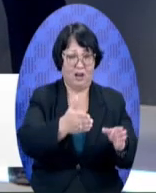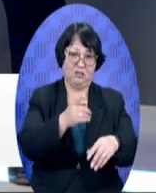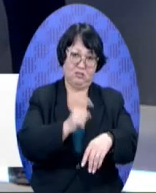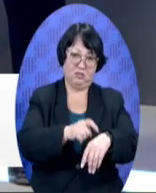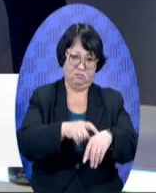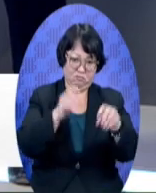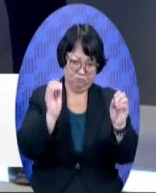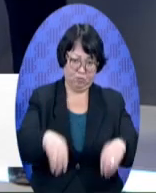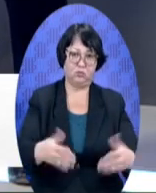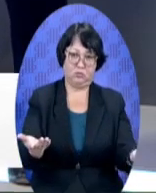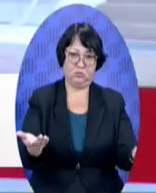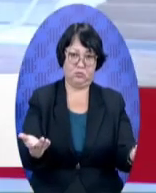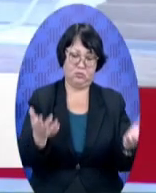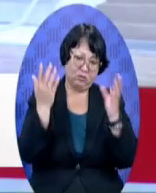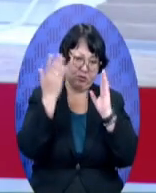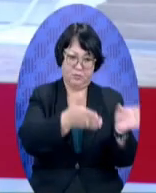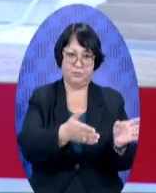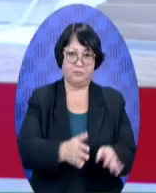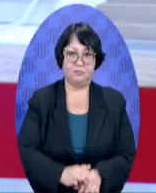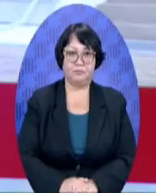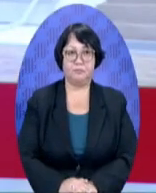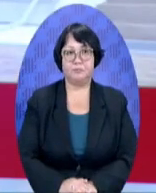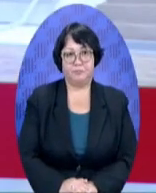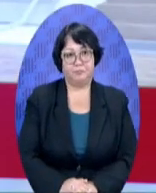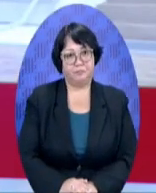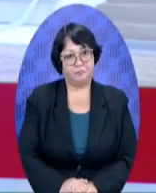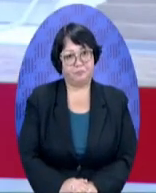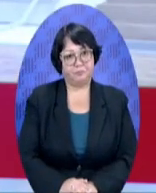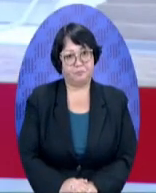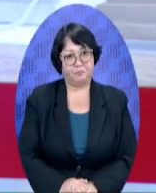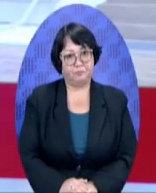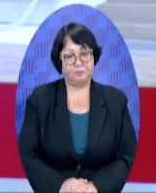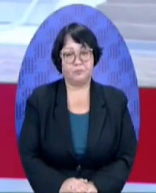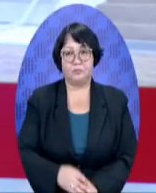хандуулах цаг болжээ. Монгол улсын